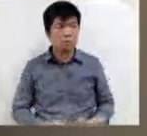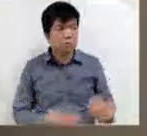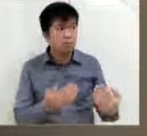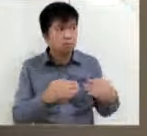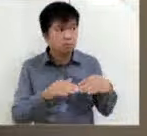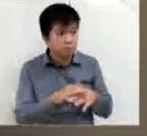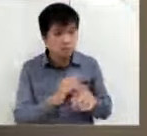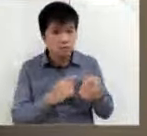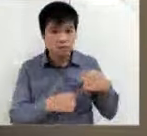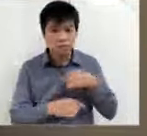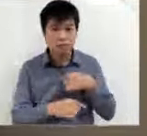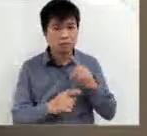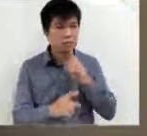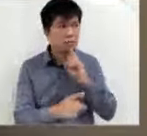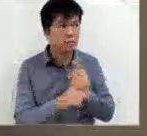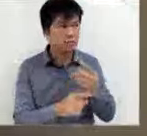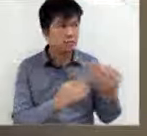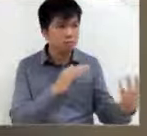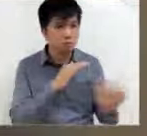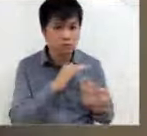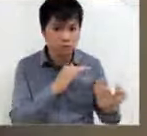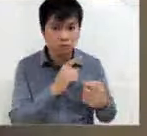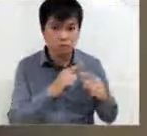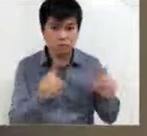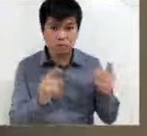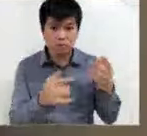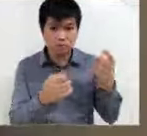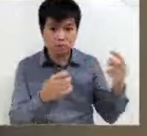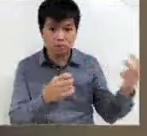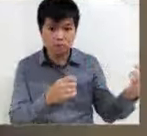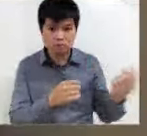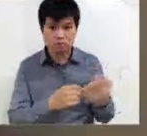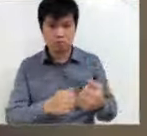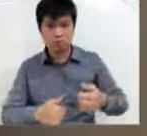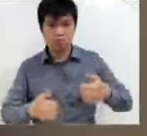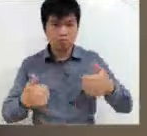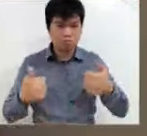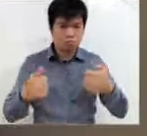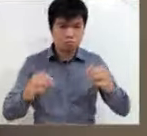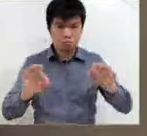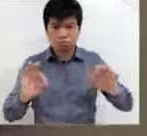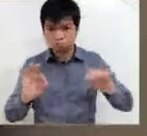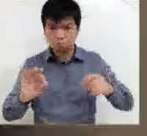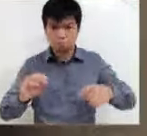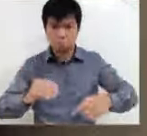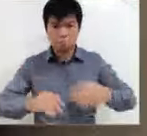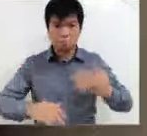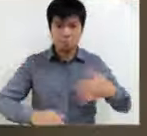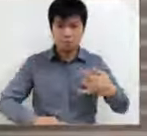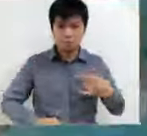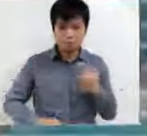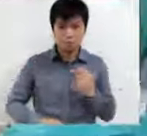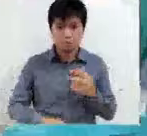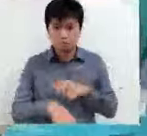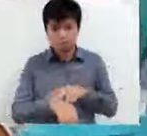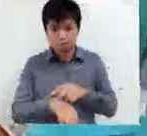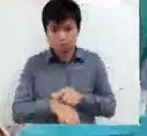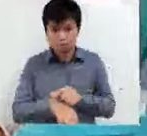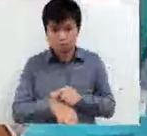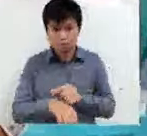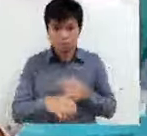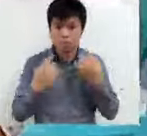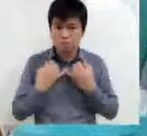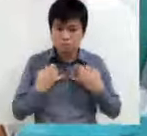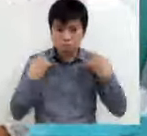totoong bibili kasi okay po siya pumustura . May pa cellphone pa, may pa kwintas.